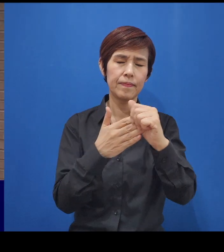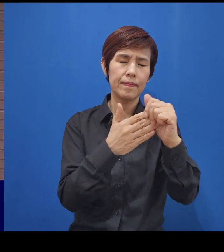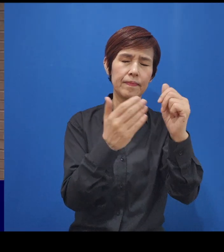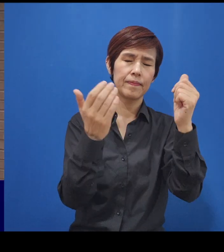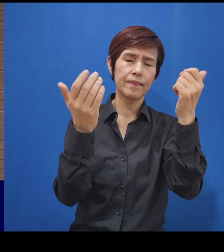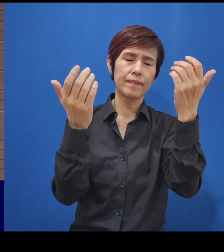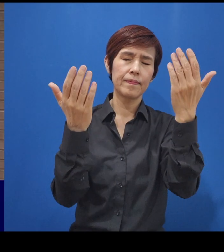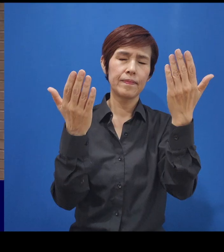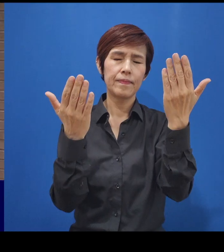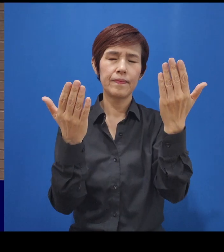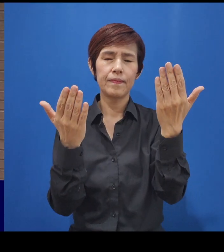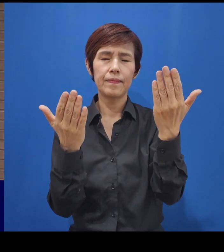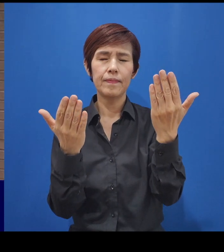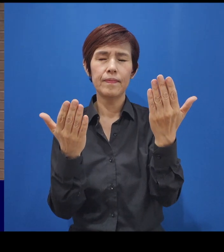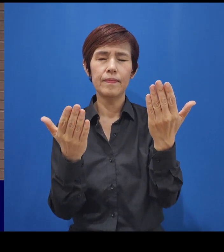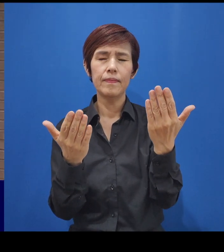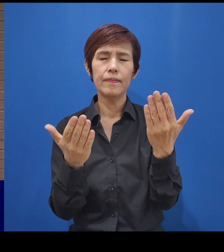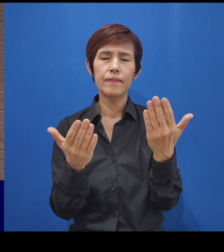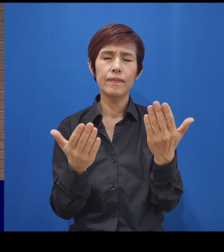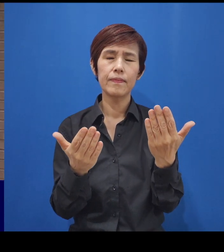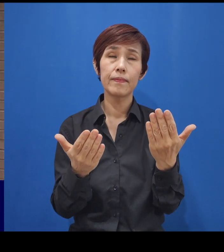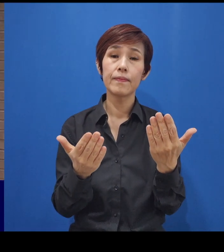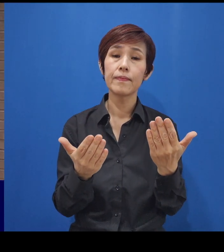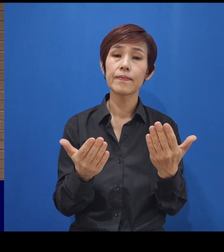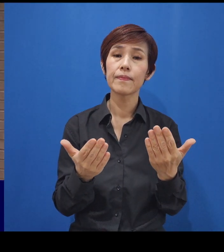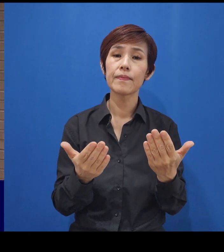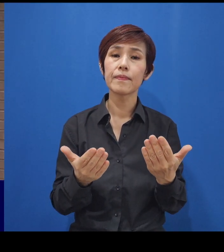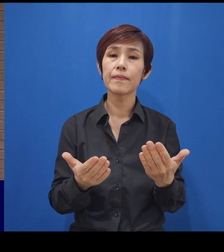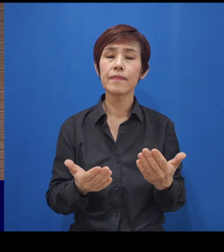빛으로 인도하니